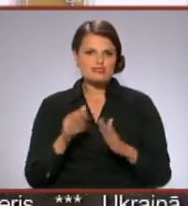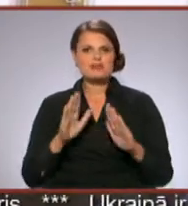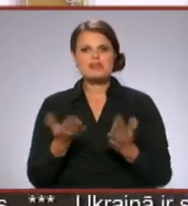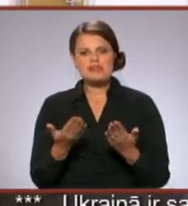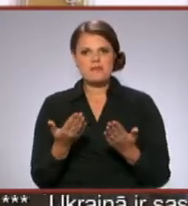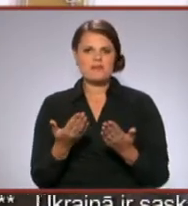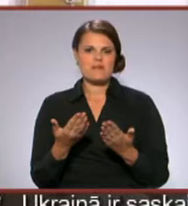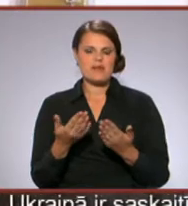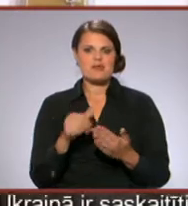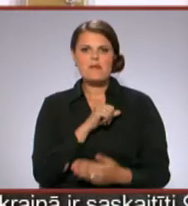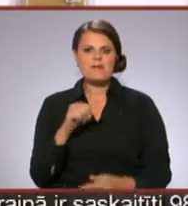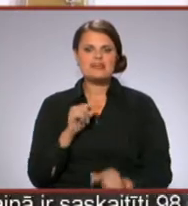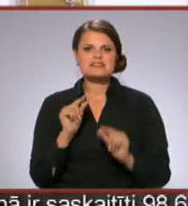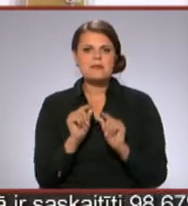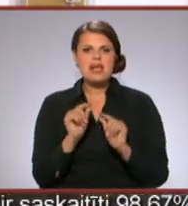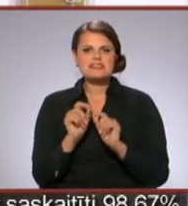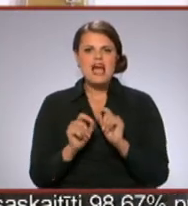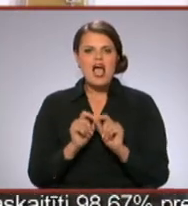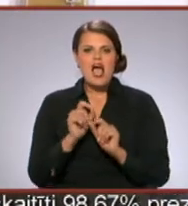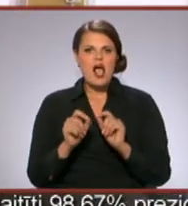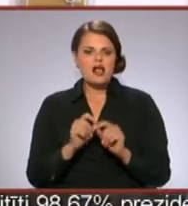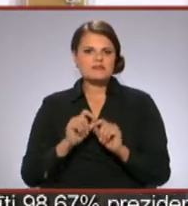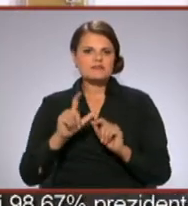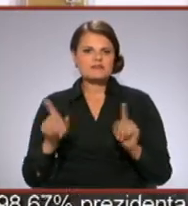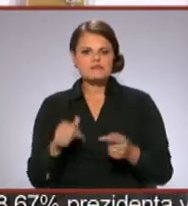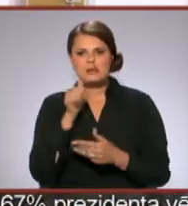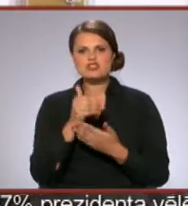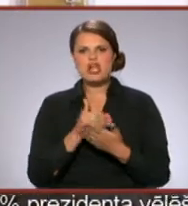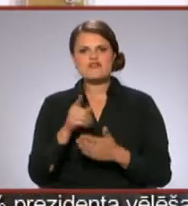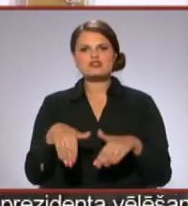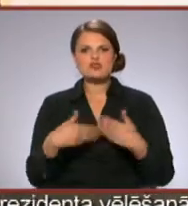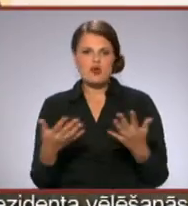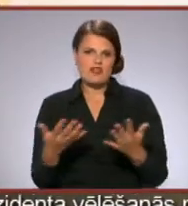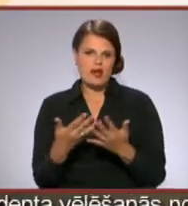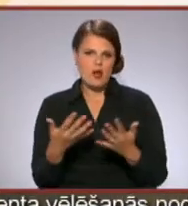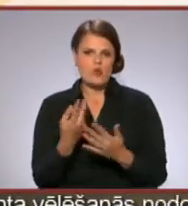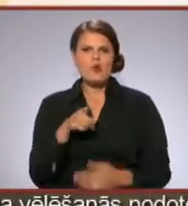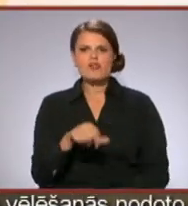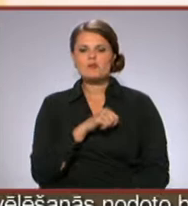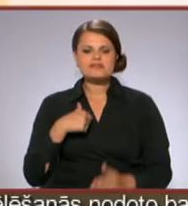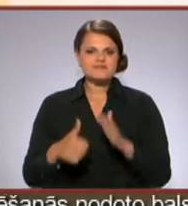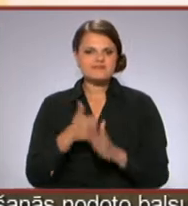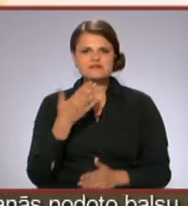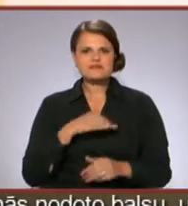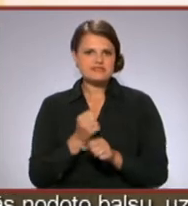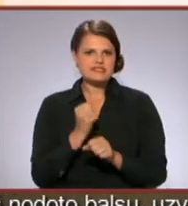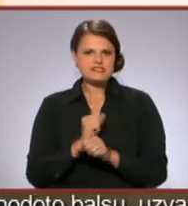ka pats mazākais vilciens kaut vai tas tiek bieži atkārtots, viņš dod kaut ko. Ko tev pašam vislabāk pateikt?